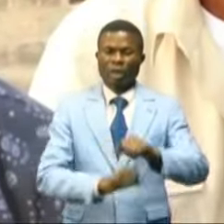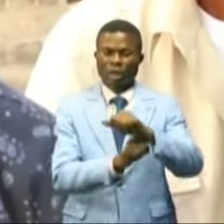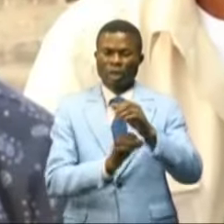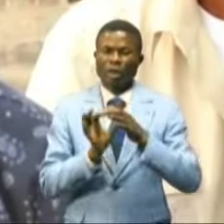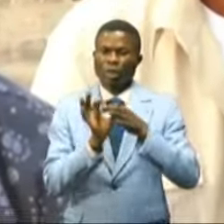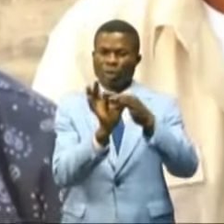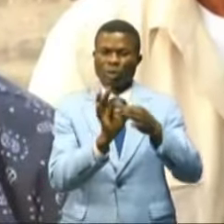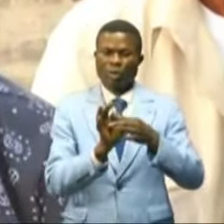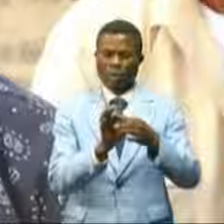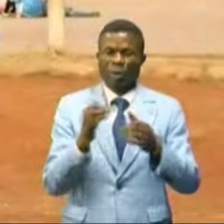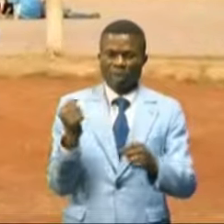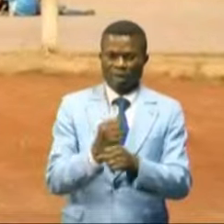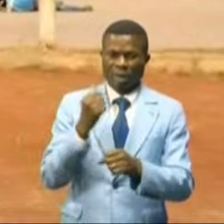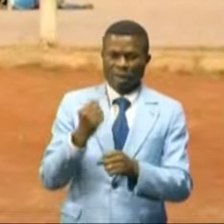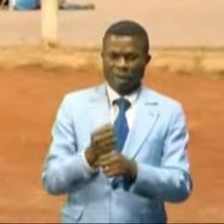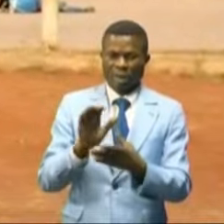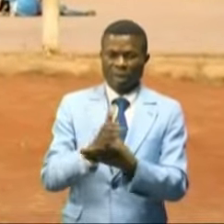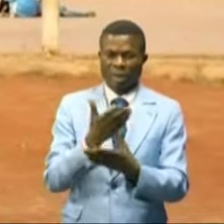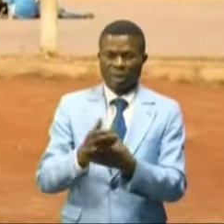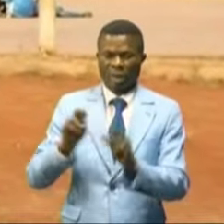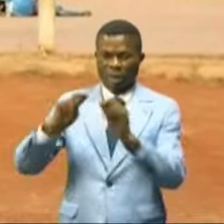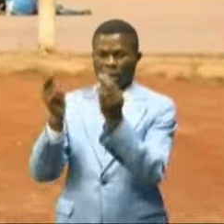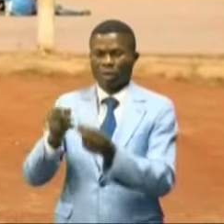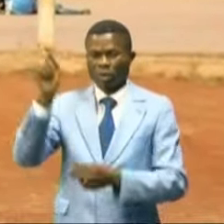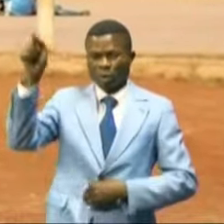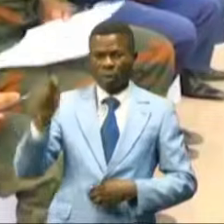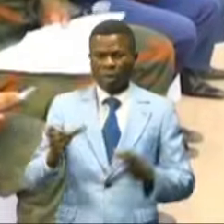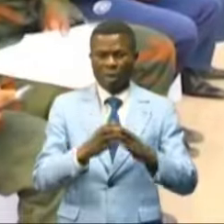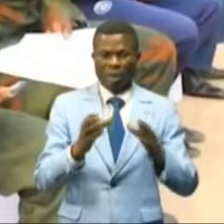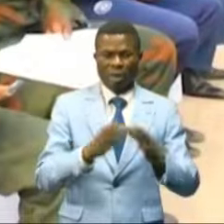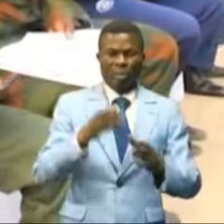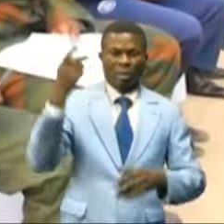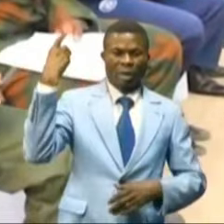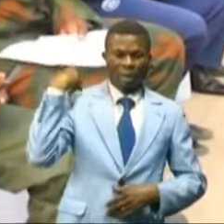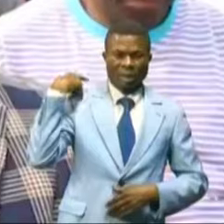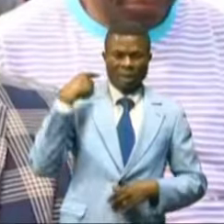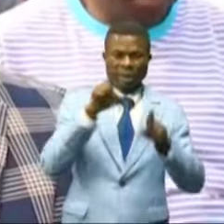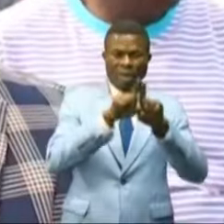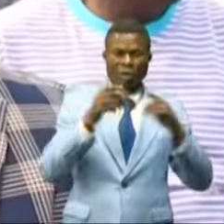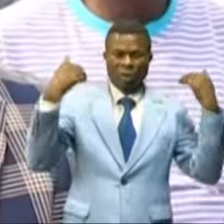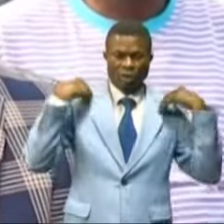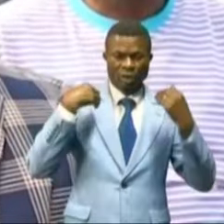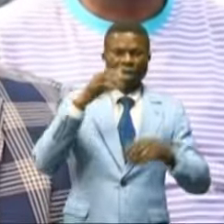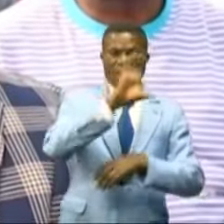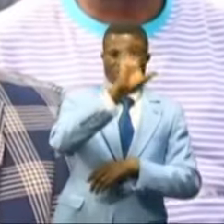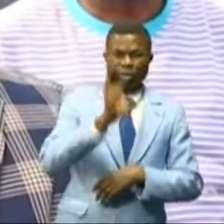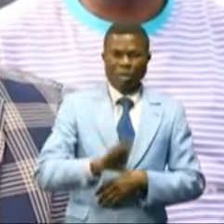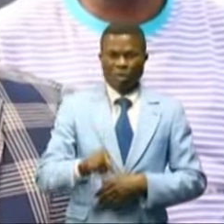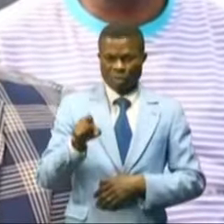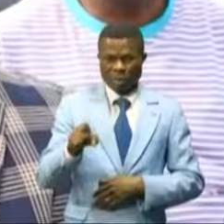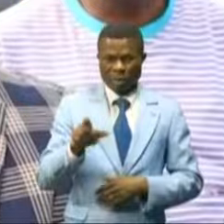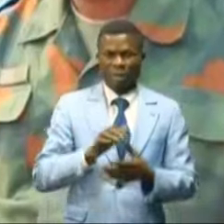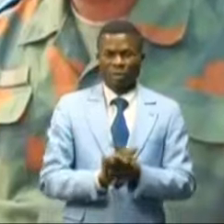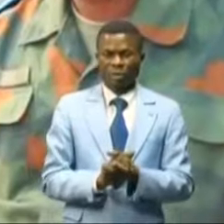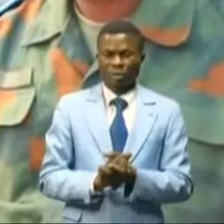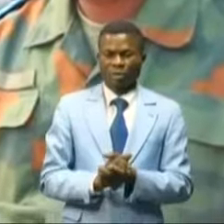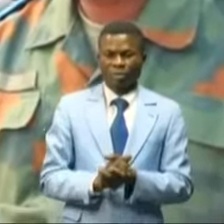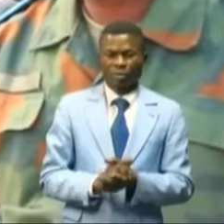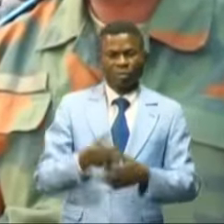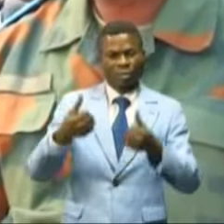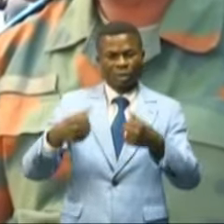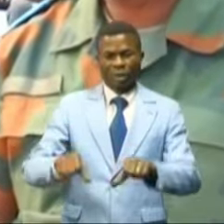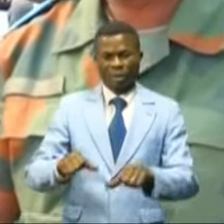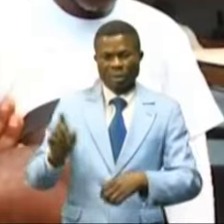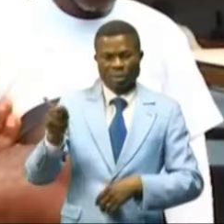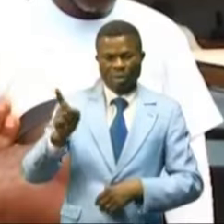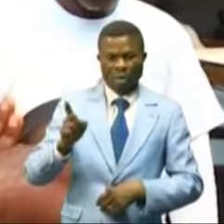collaboration dans le travail entre les forces armées avec les élus locaux et autorités locales. Aujourd'hui, j'ai doté nos FARDC d'un